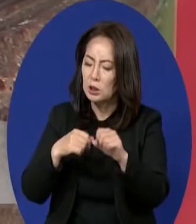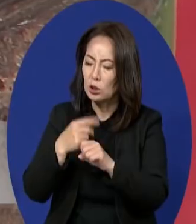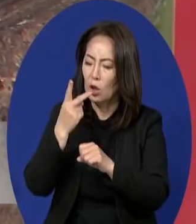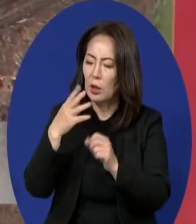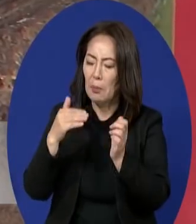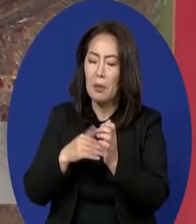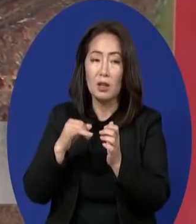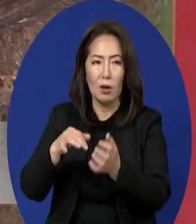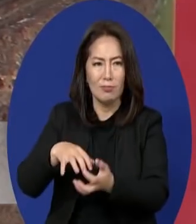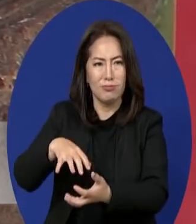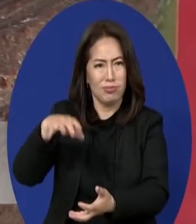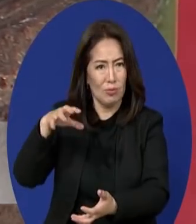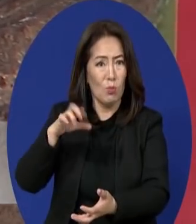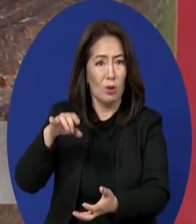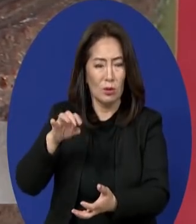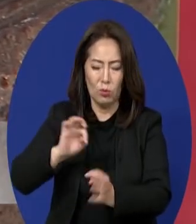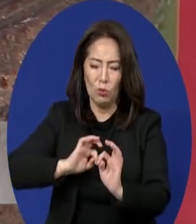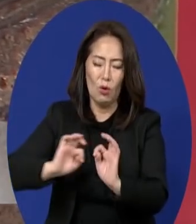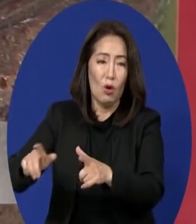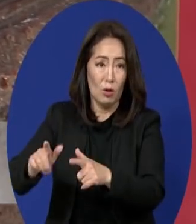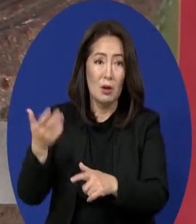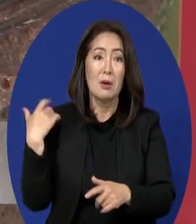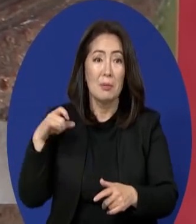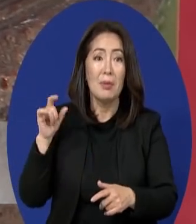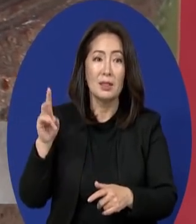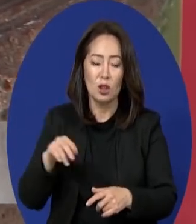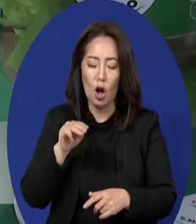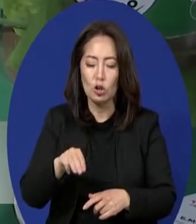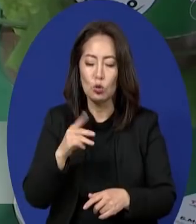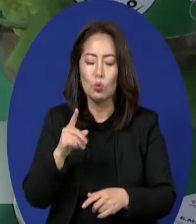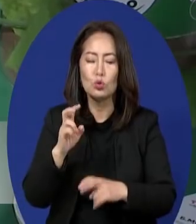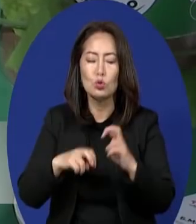сангас хөрөмтлөгддөг. Дийлэнх нь хог болоод хаягддаг байжээ. Харин одоо